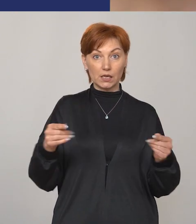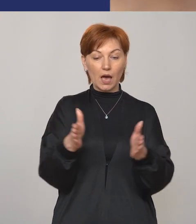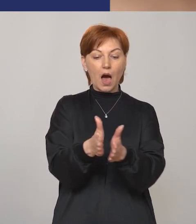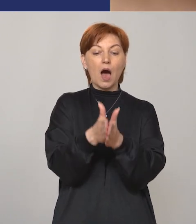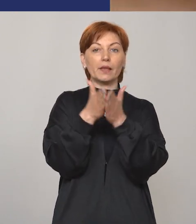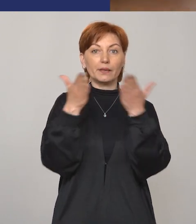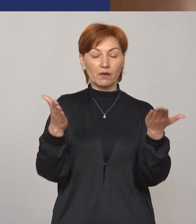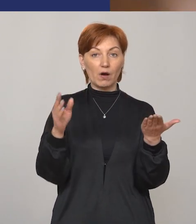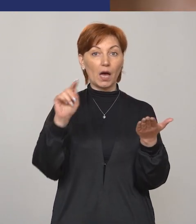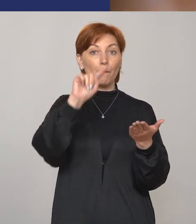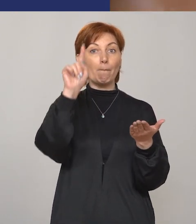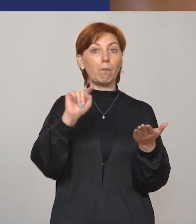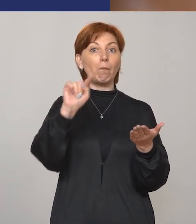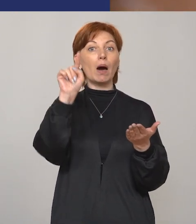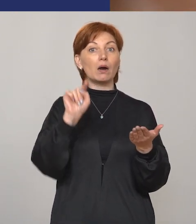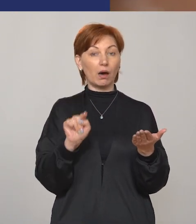параграф.